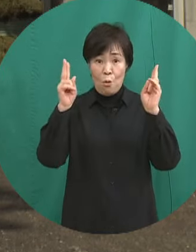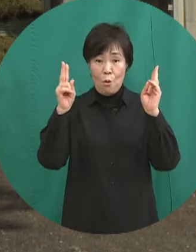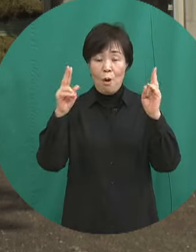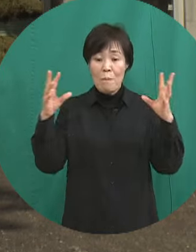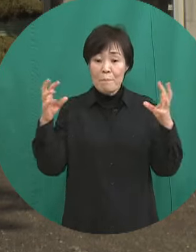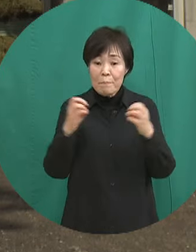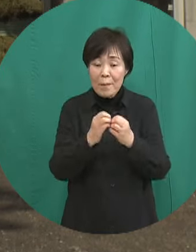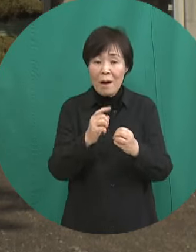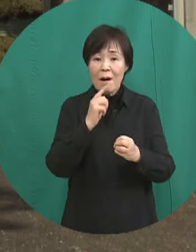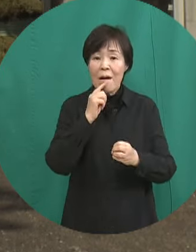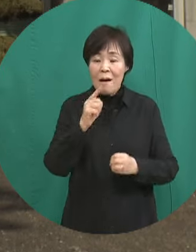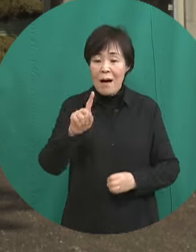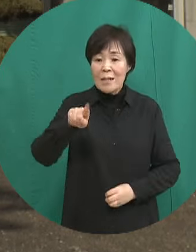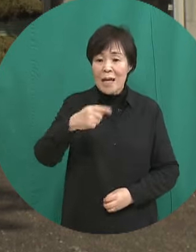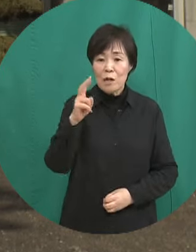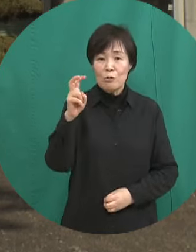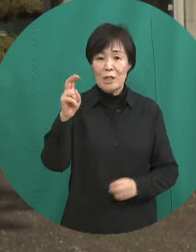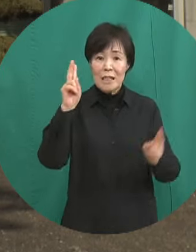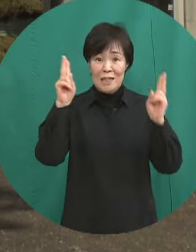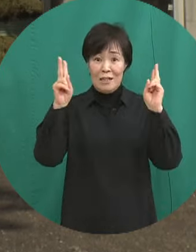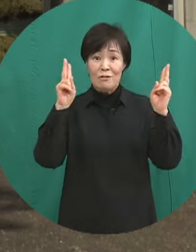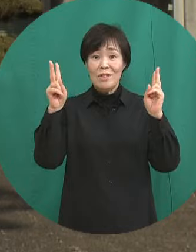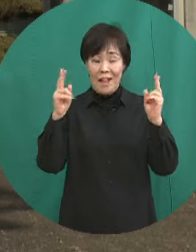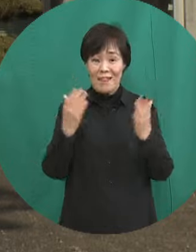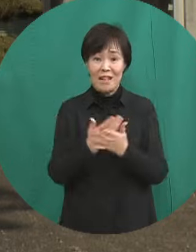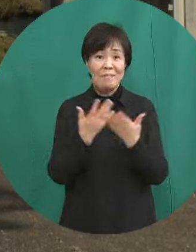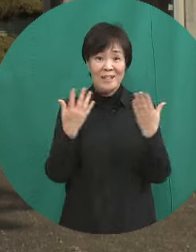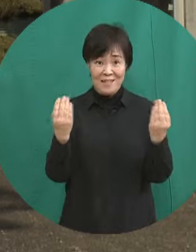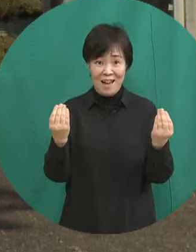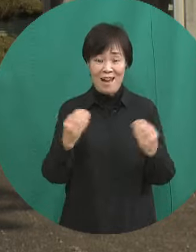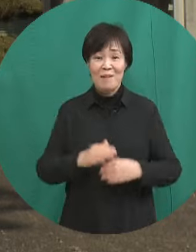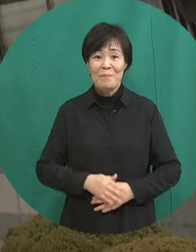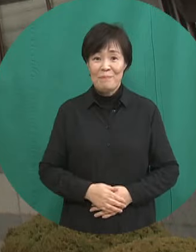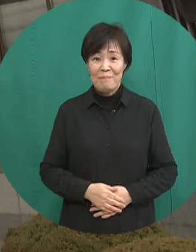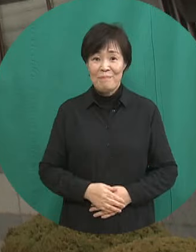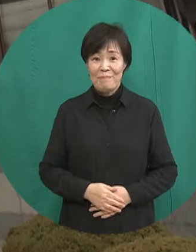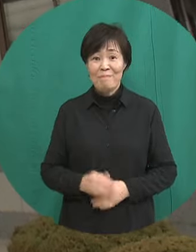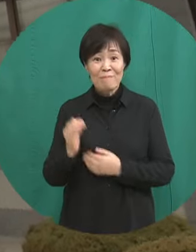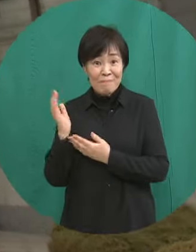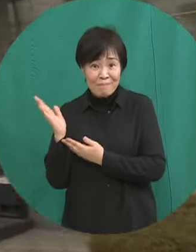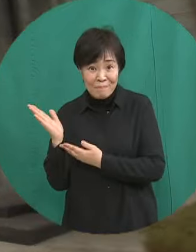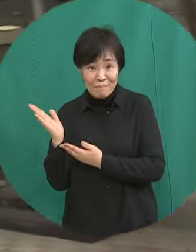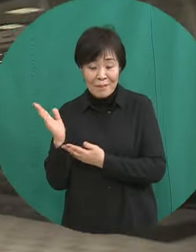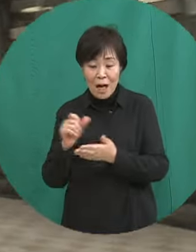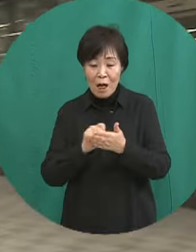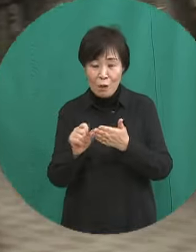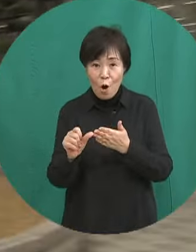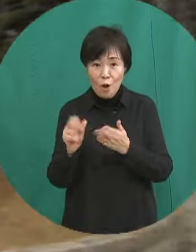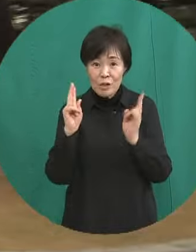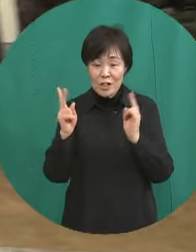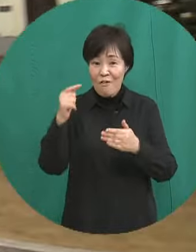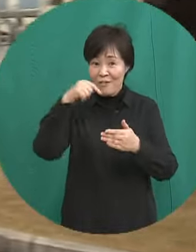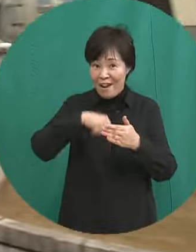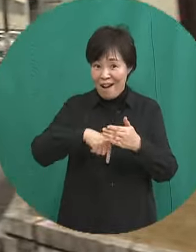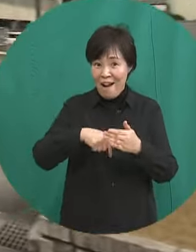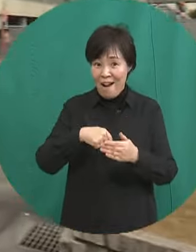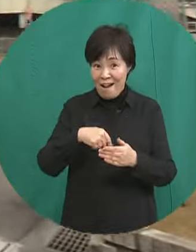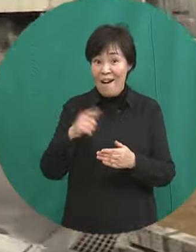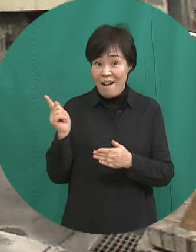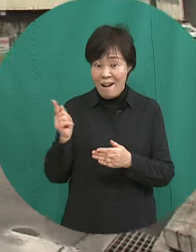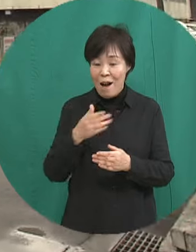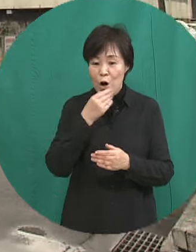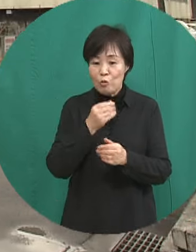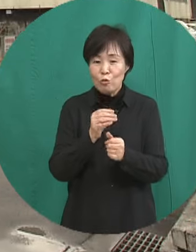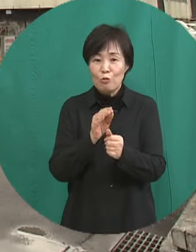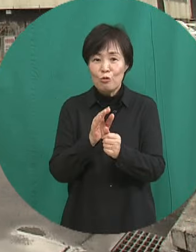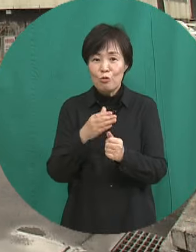制度への登録企業の数はおよそ120社になりました。 こちらは登録企業の一つ、四国中